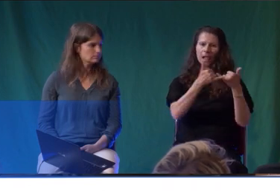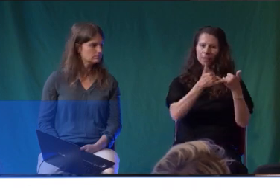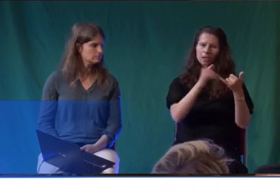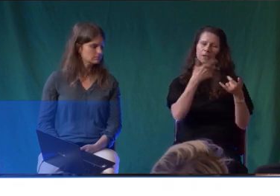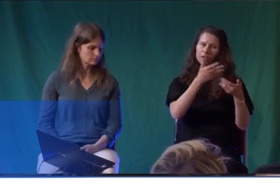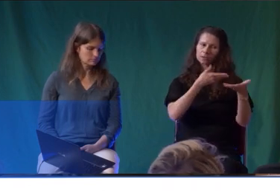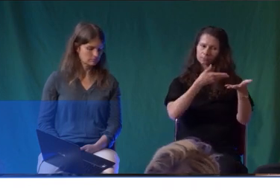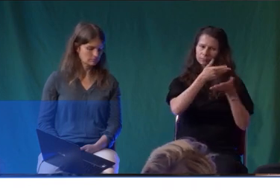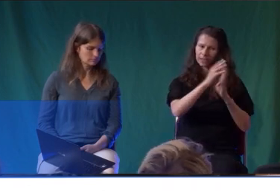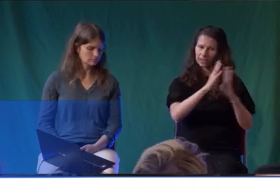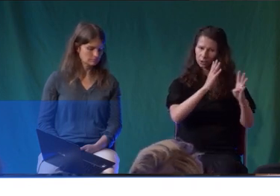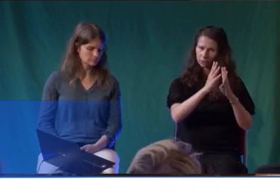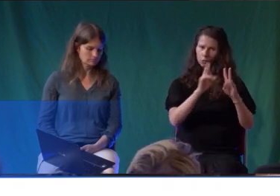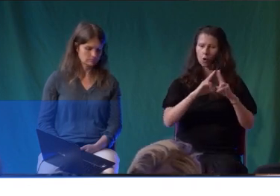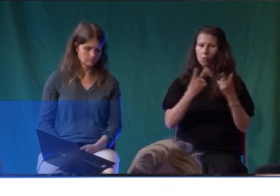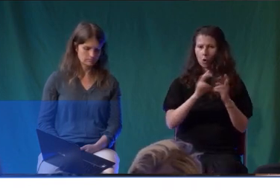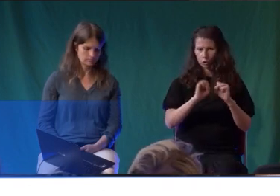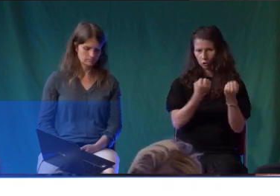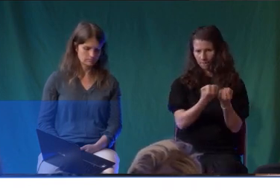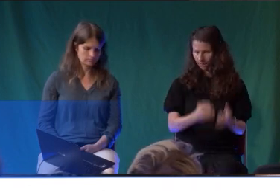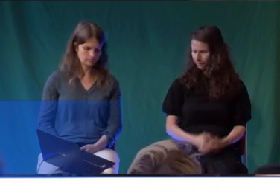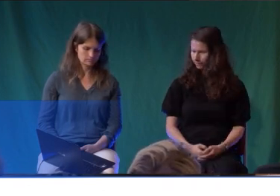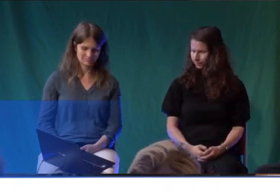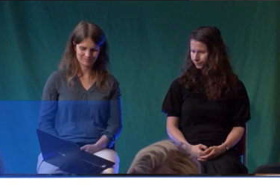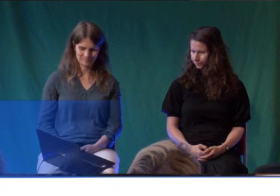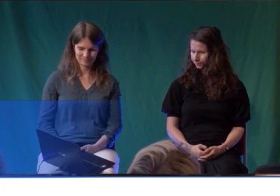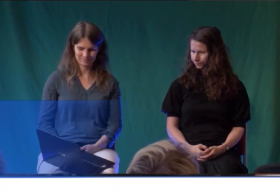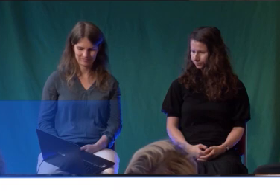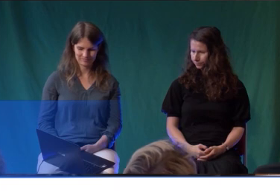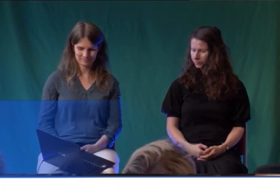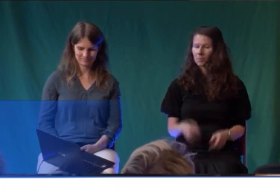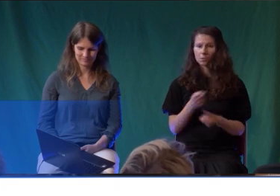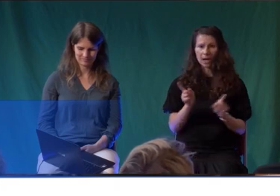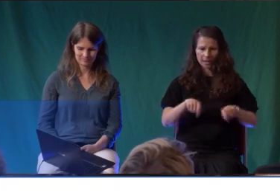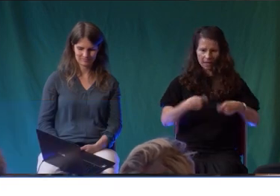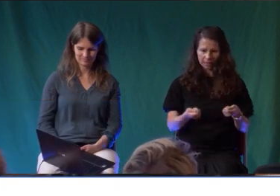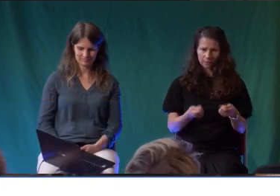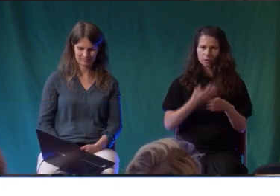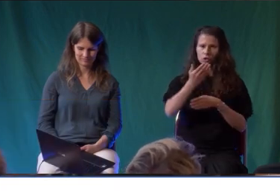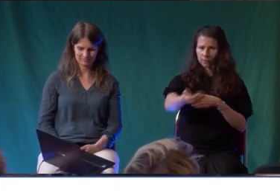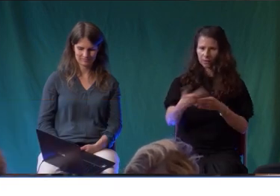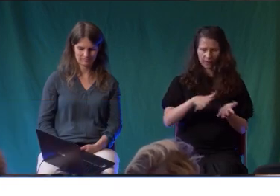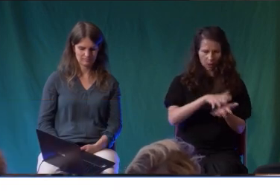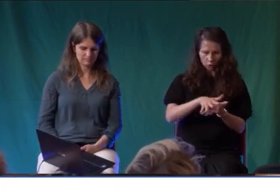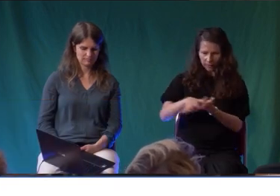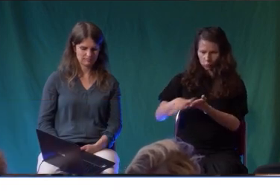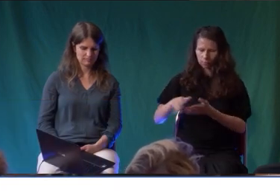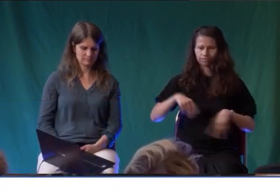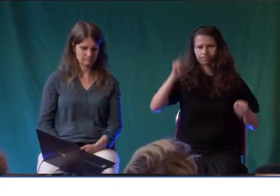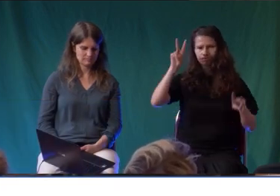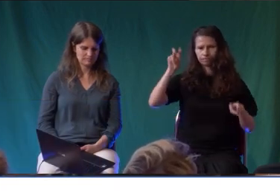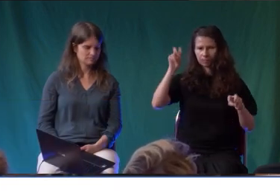geführt und Workshops durchgeführt und alle Ergebnisse haben wir hinterher ausgewertet und haben sogenannte